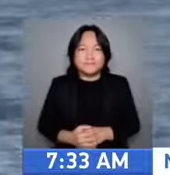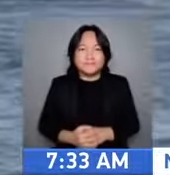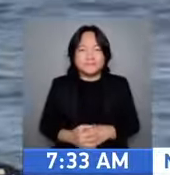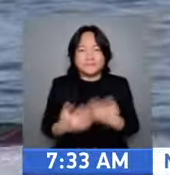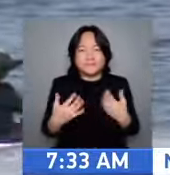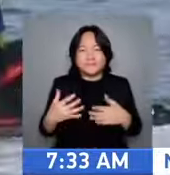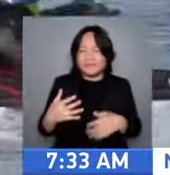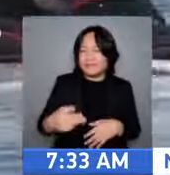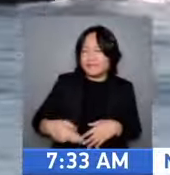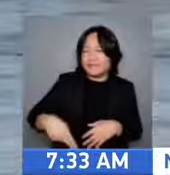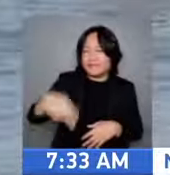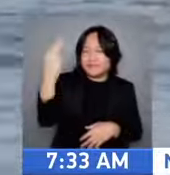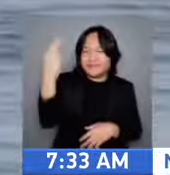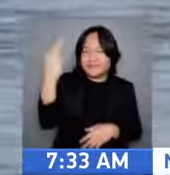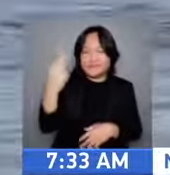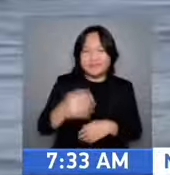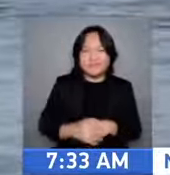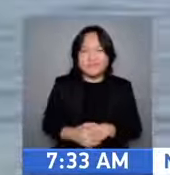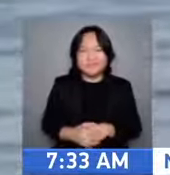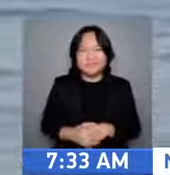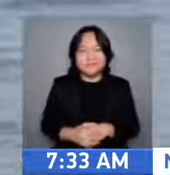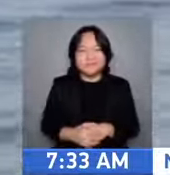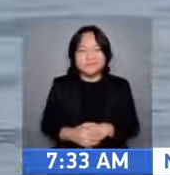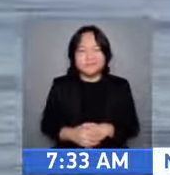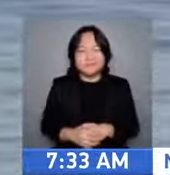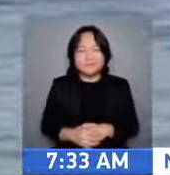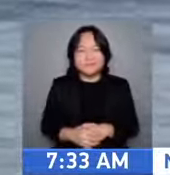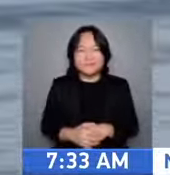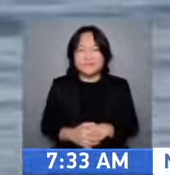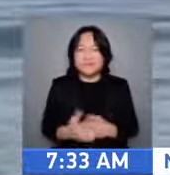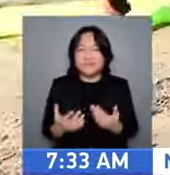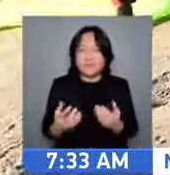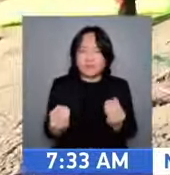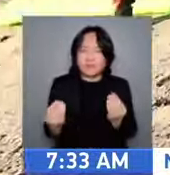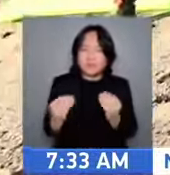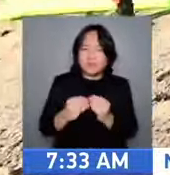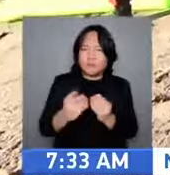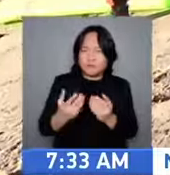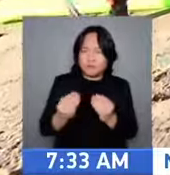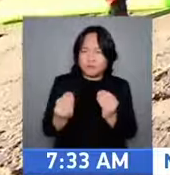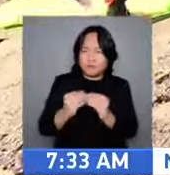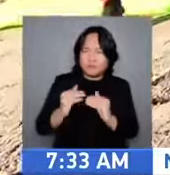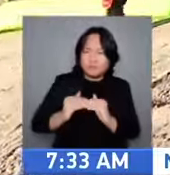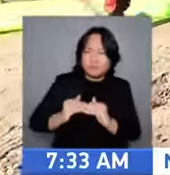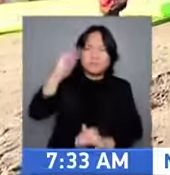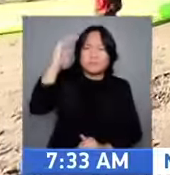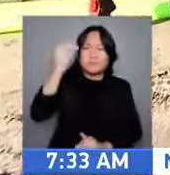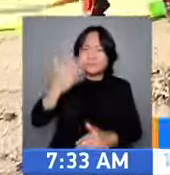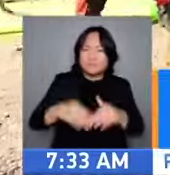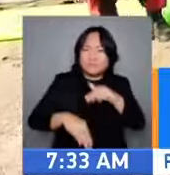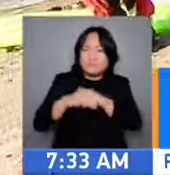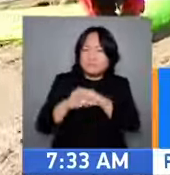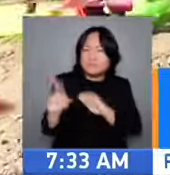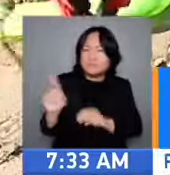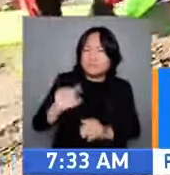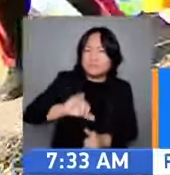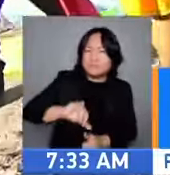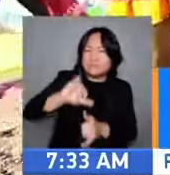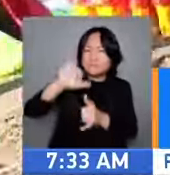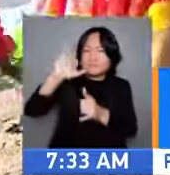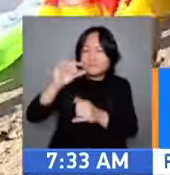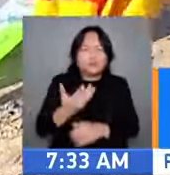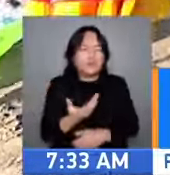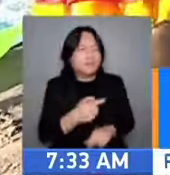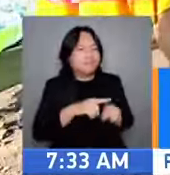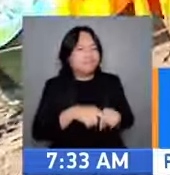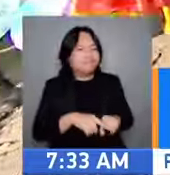Nako, sir, ano po ba yung pwedeng pinakamataas na height na pwedeng ma-reach? Yung ano po namin, ma'am, depende na lang po sa nagsasakay ng flyboard at